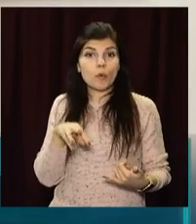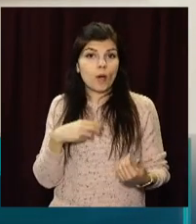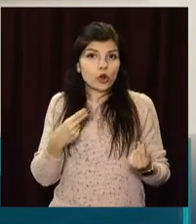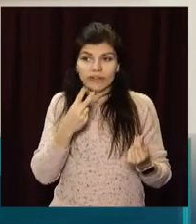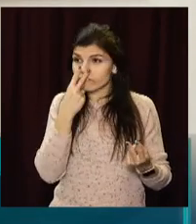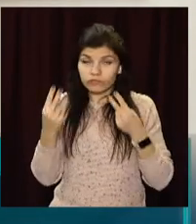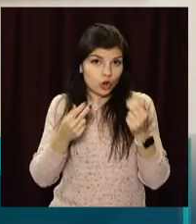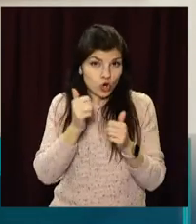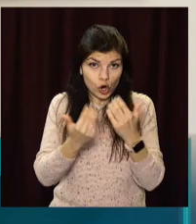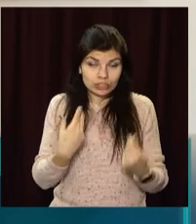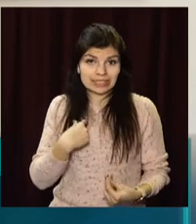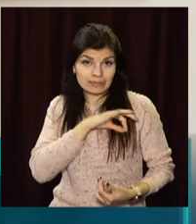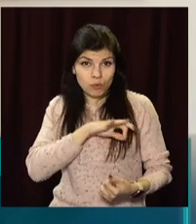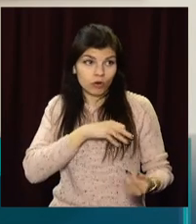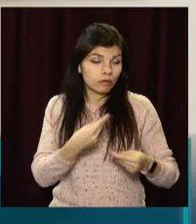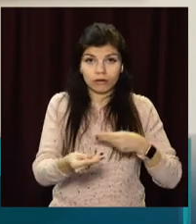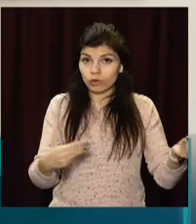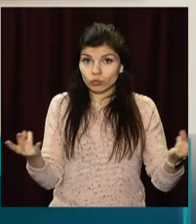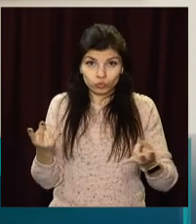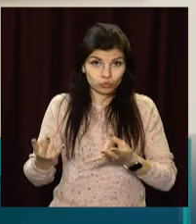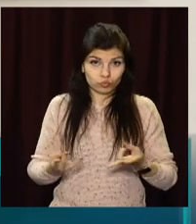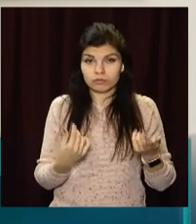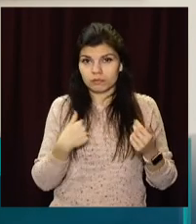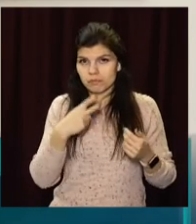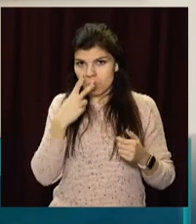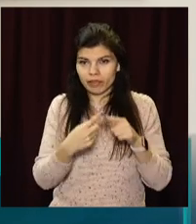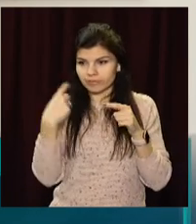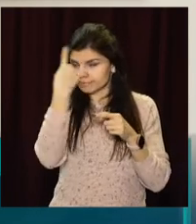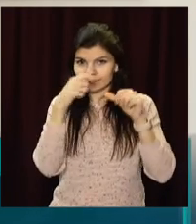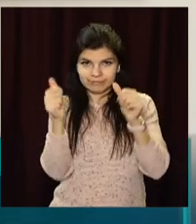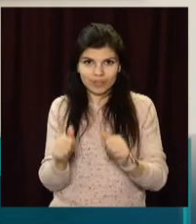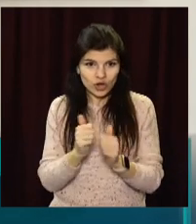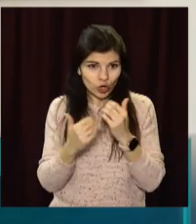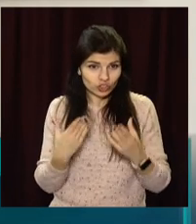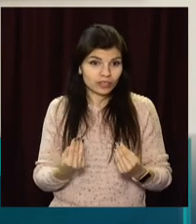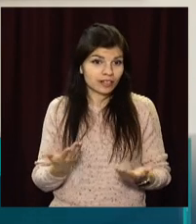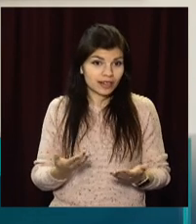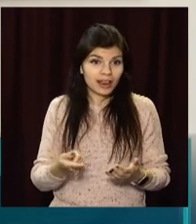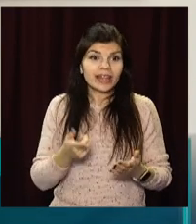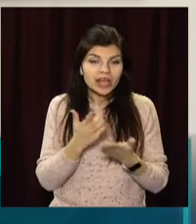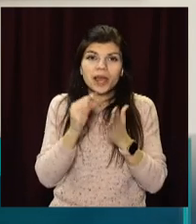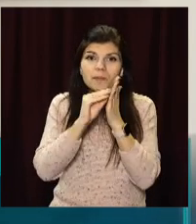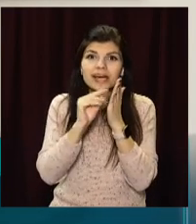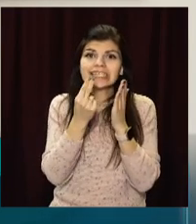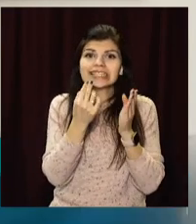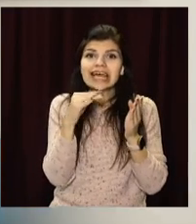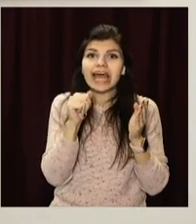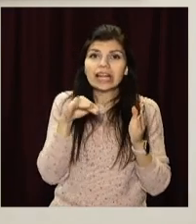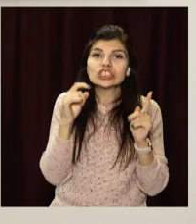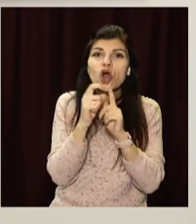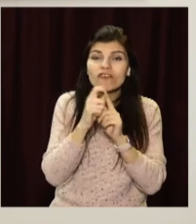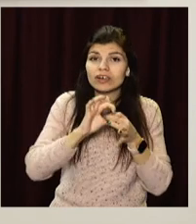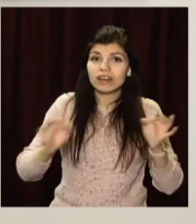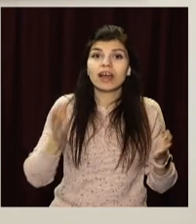кожен день, ми їм користуємося. І, звісно, бачимо ці портрети кожен день. І там є такі маленькі цитати на цих гривнях